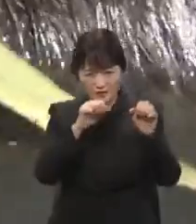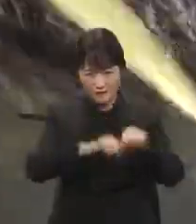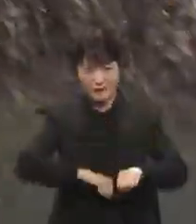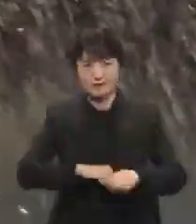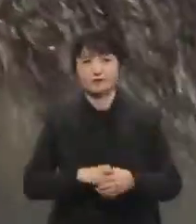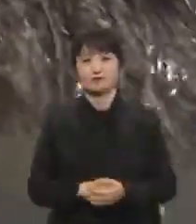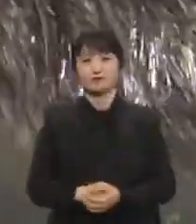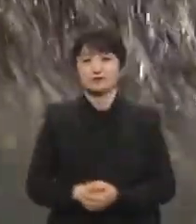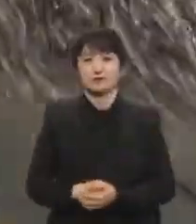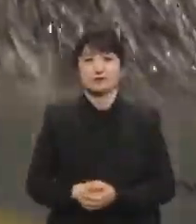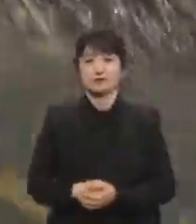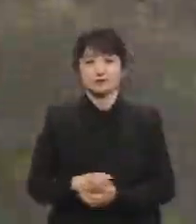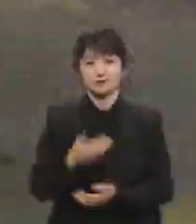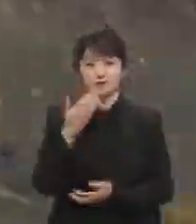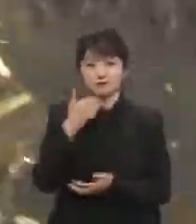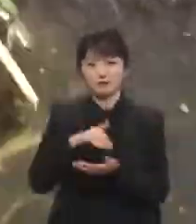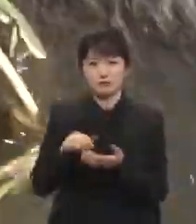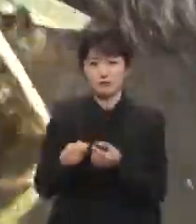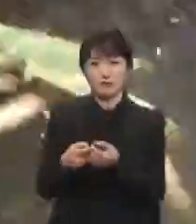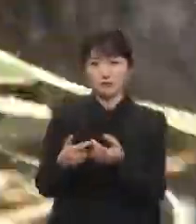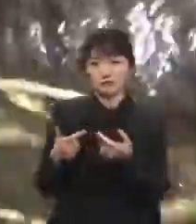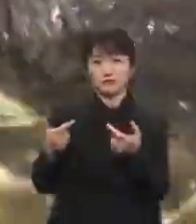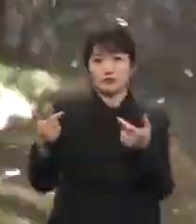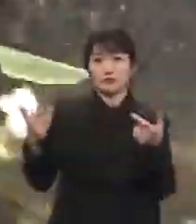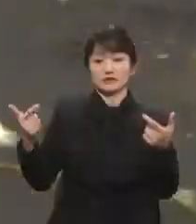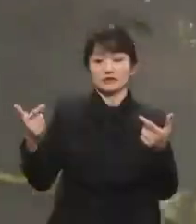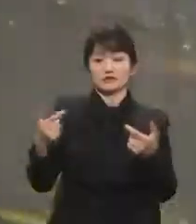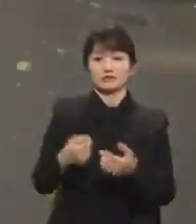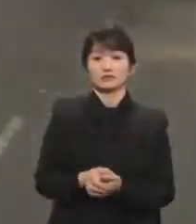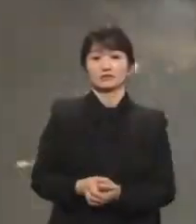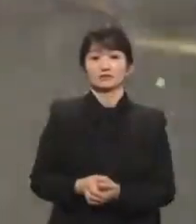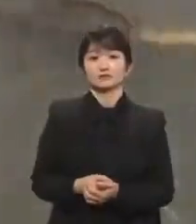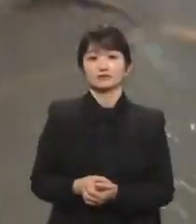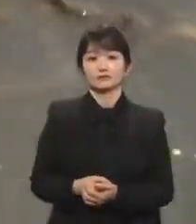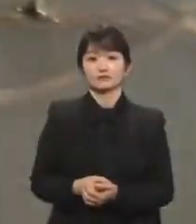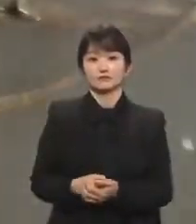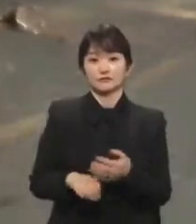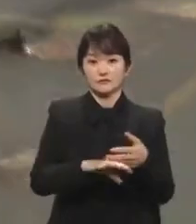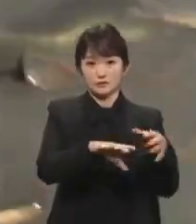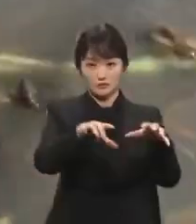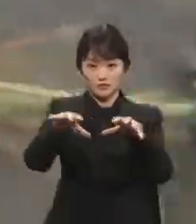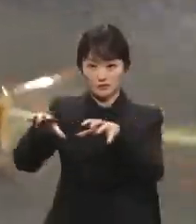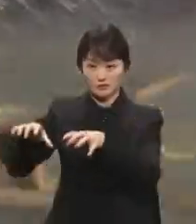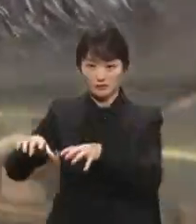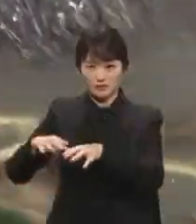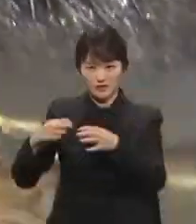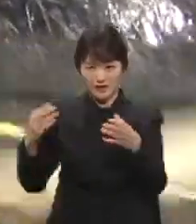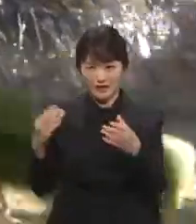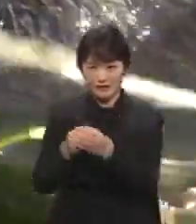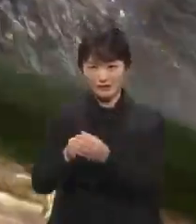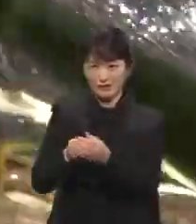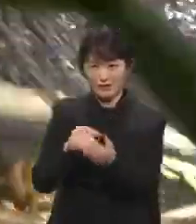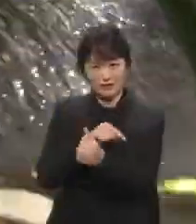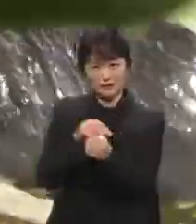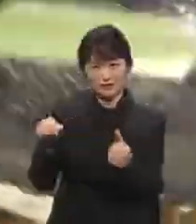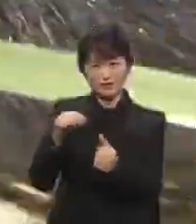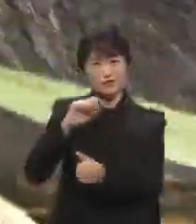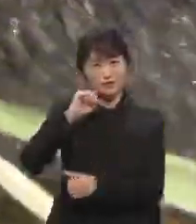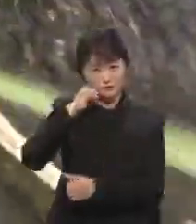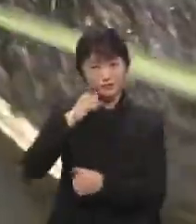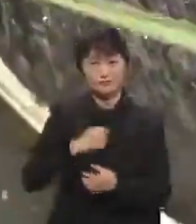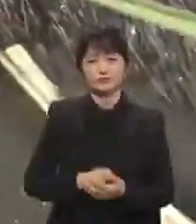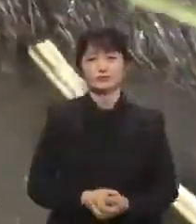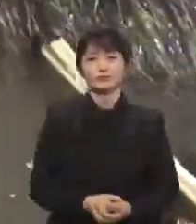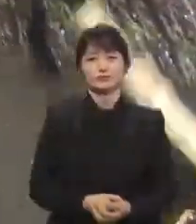번력 도 왕성해 뉴트리아가 서식하는 대부분의 국가에서 사실상 완전 방면을 지금 포기한 상태다 뉴트리아 뉴스가 한창 나왔던